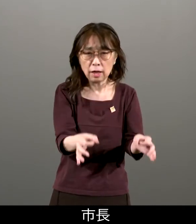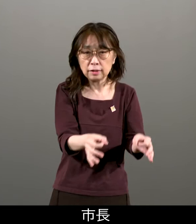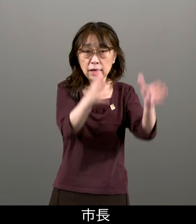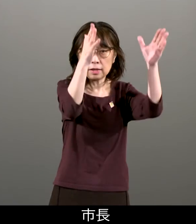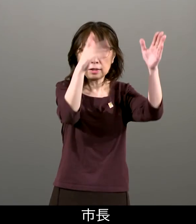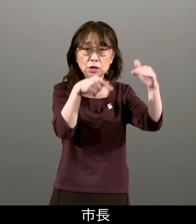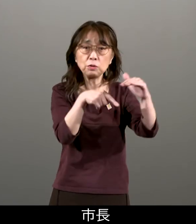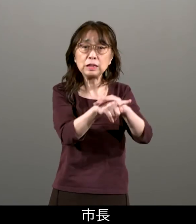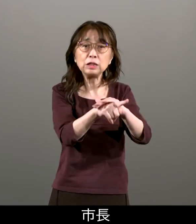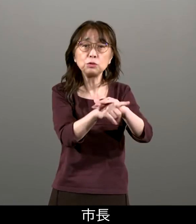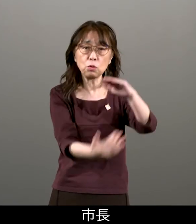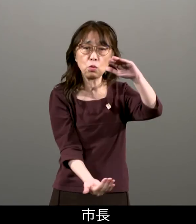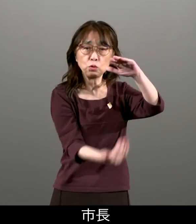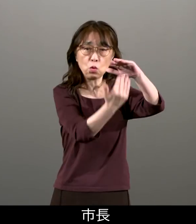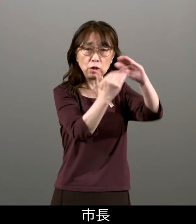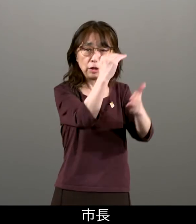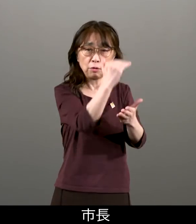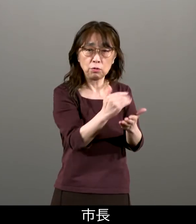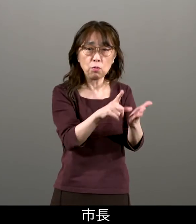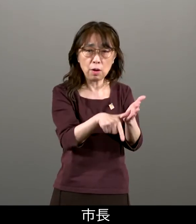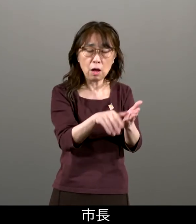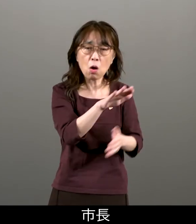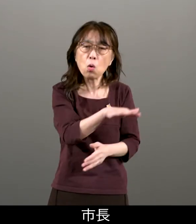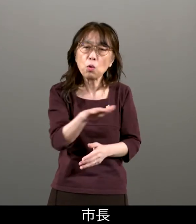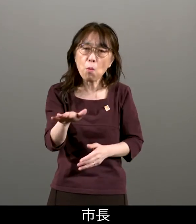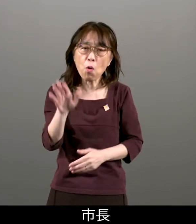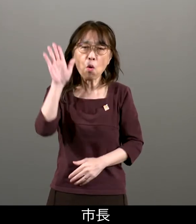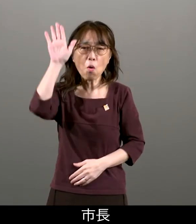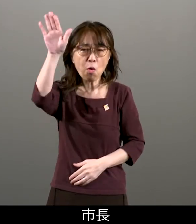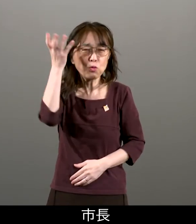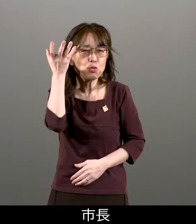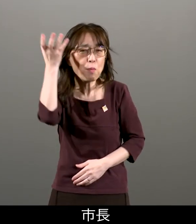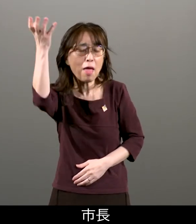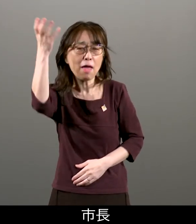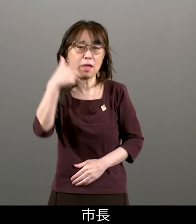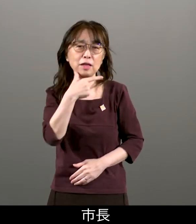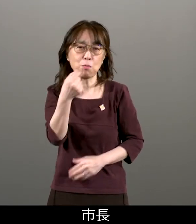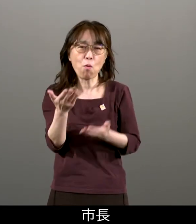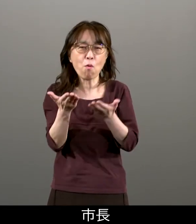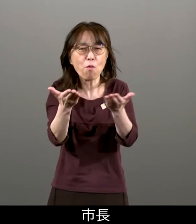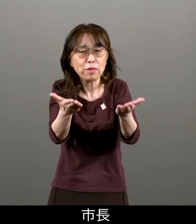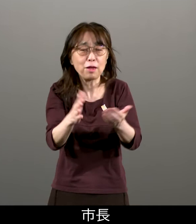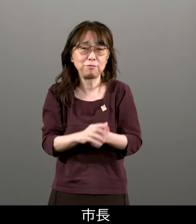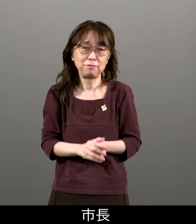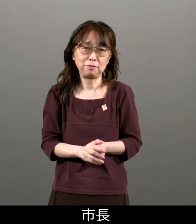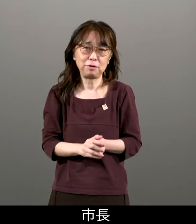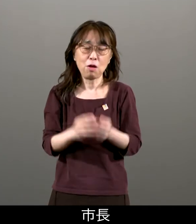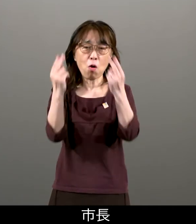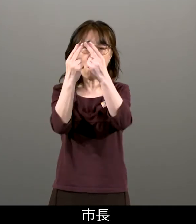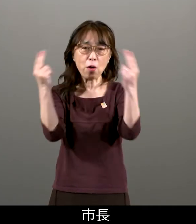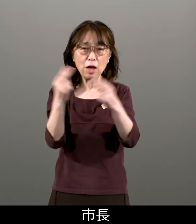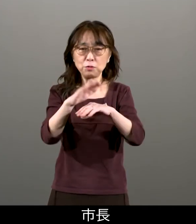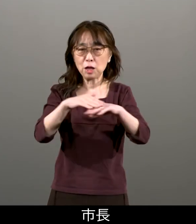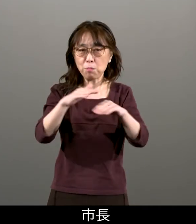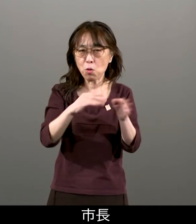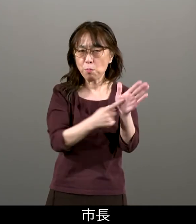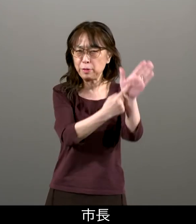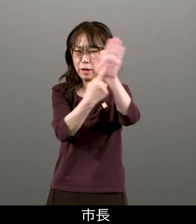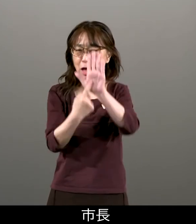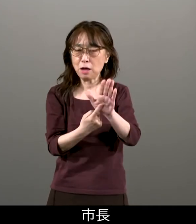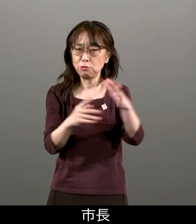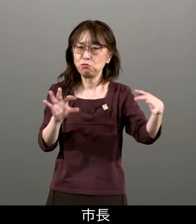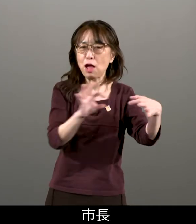理由の上位としては、子どもたちに夢と希望を与えるから、北海道札幌の PR につながるから